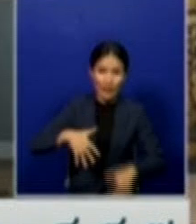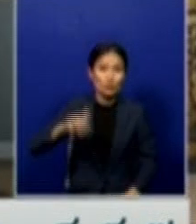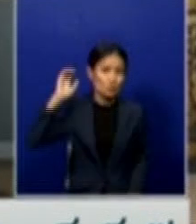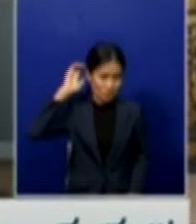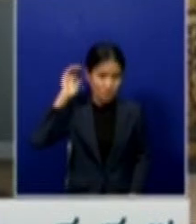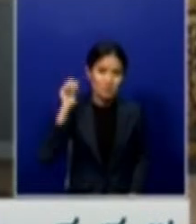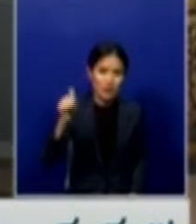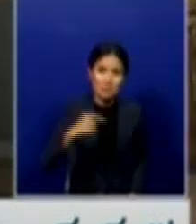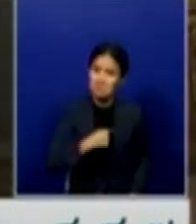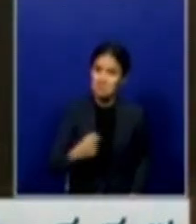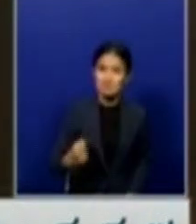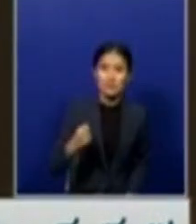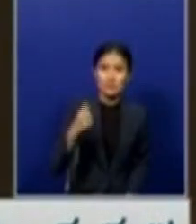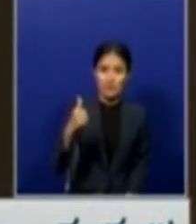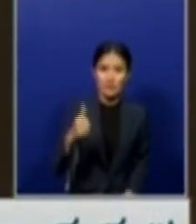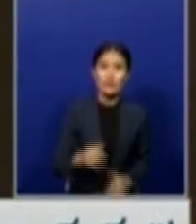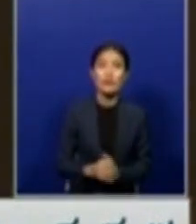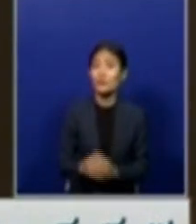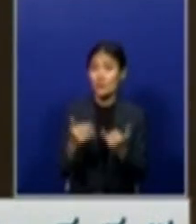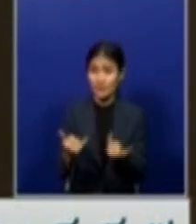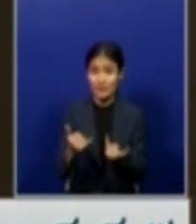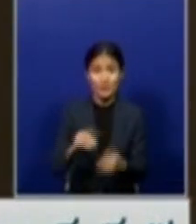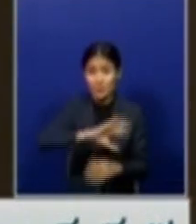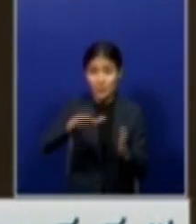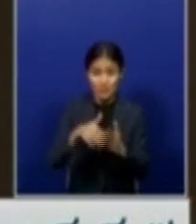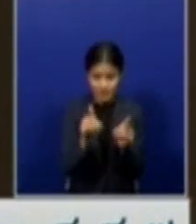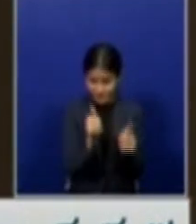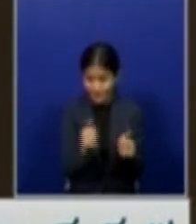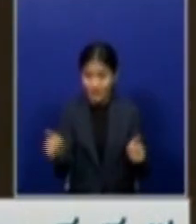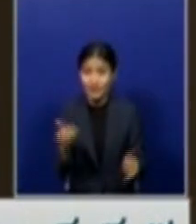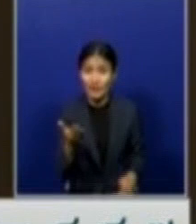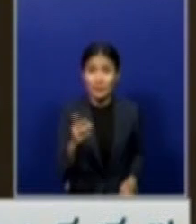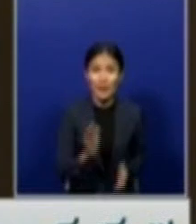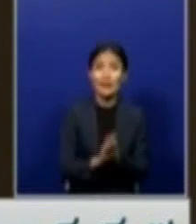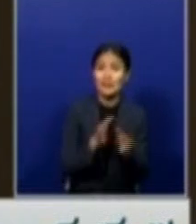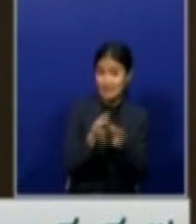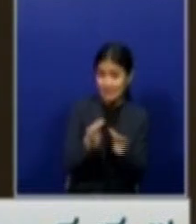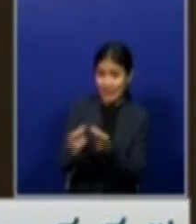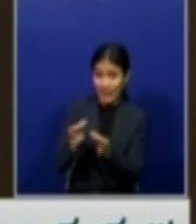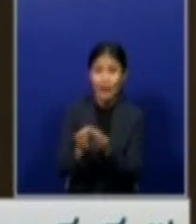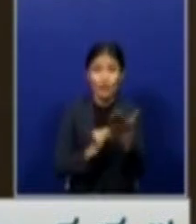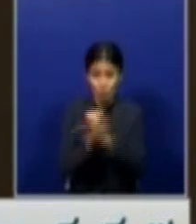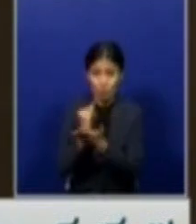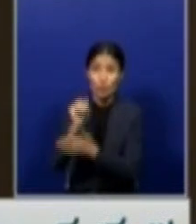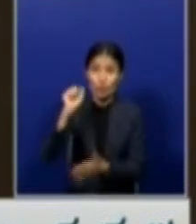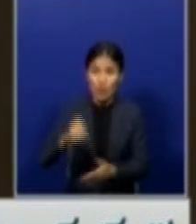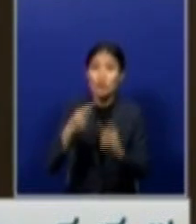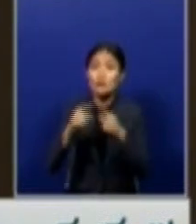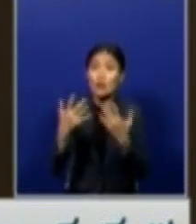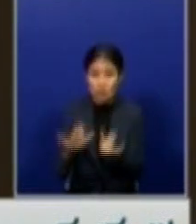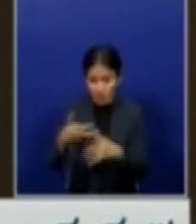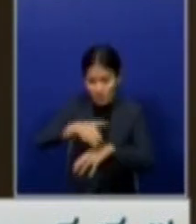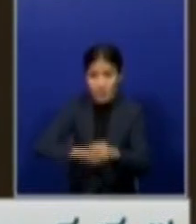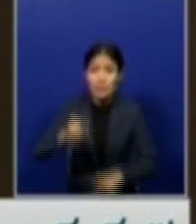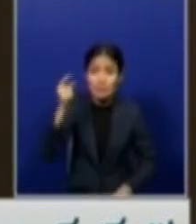จะติดลบไปเท่าไหร่ แล้วสัดส่วนต้องเปลี่ยนไงสัดส่วนหนี้สาธารณะต่อ GDP มันจะไม่ใช่อยู่ที่ 57.96 ซึ่งปิ่ม60